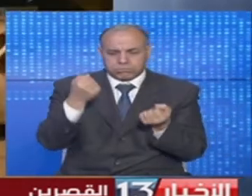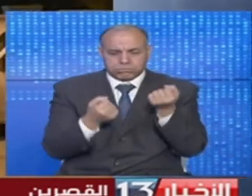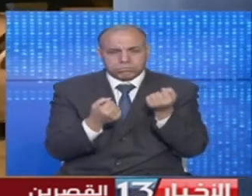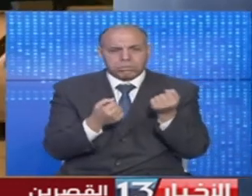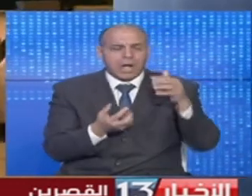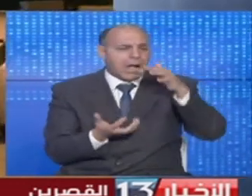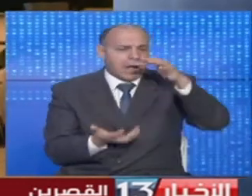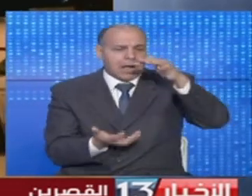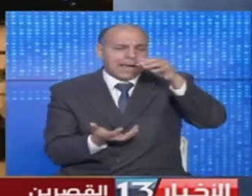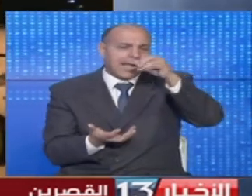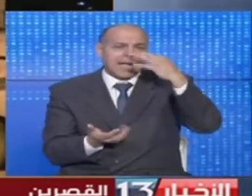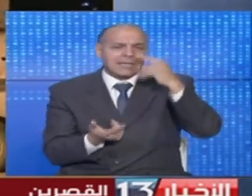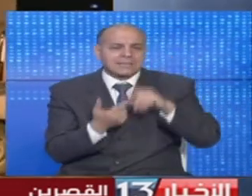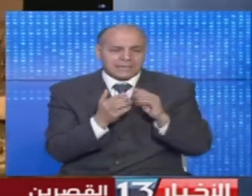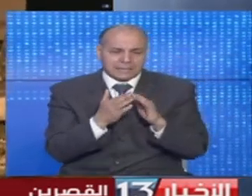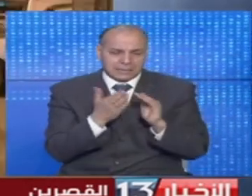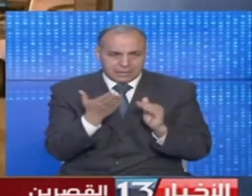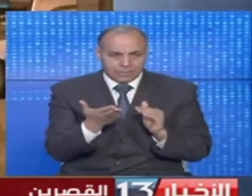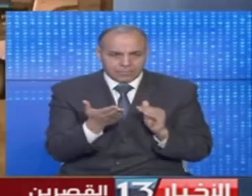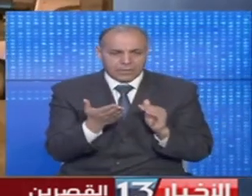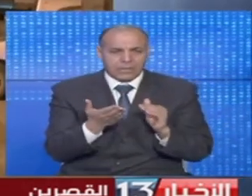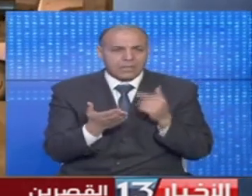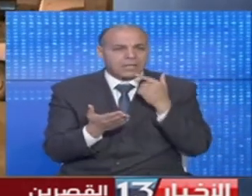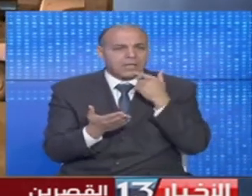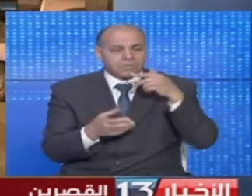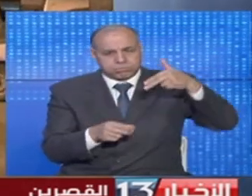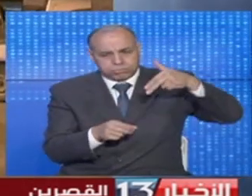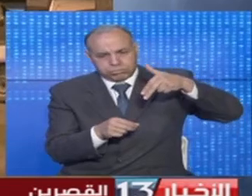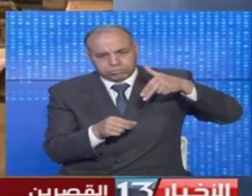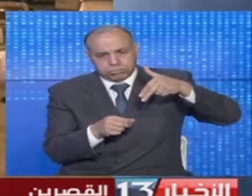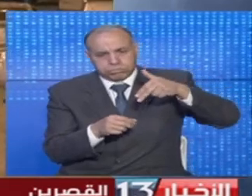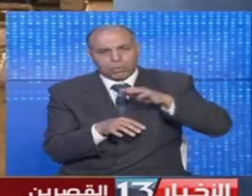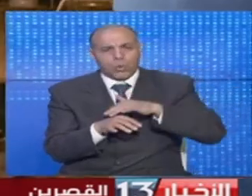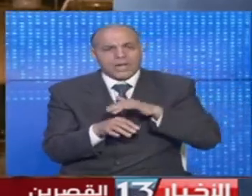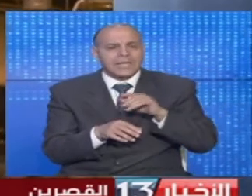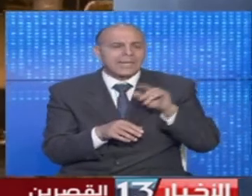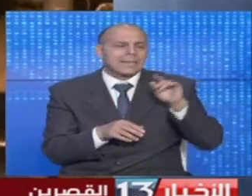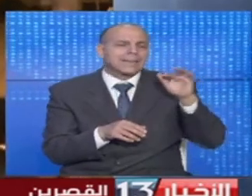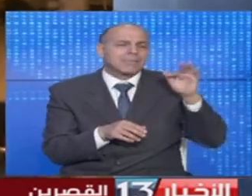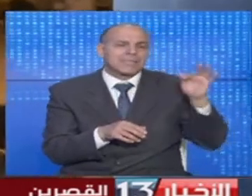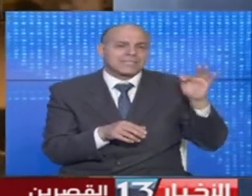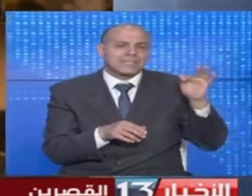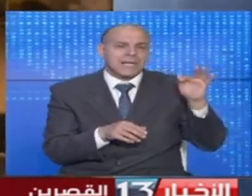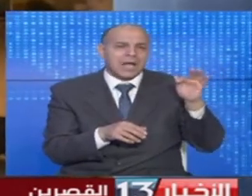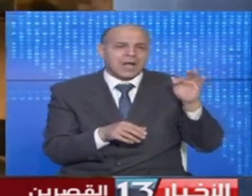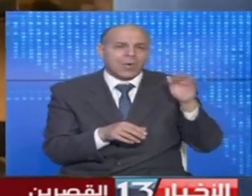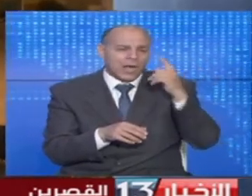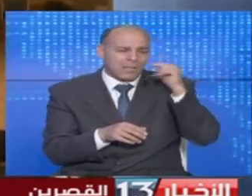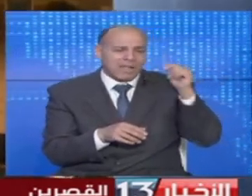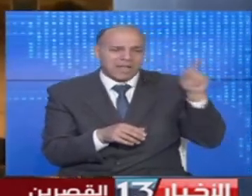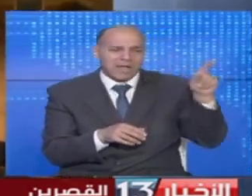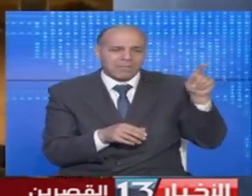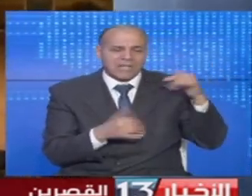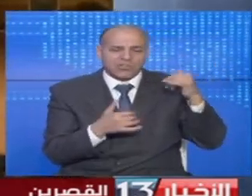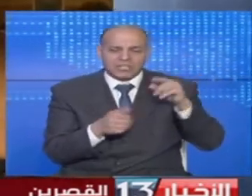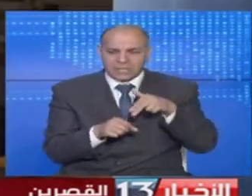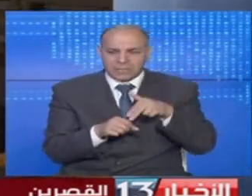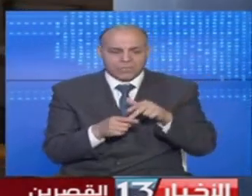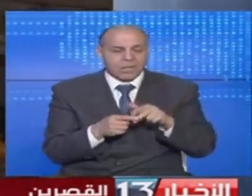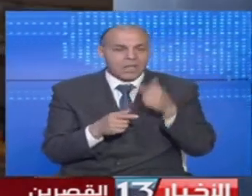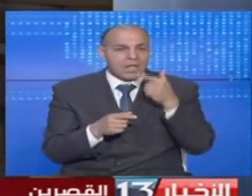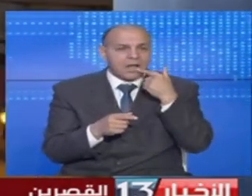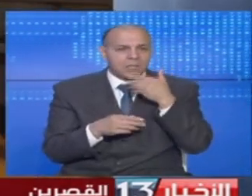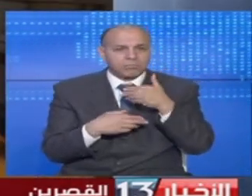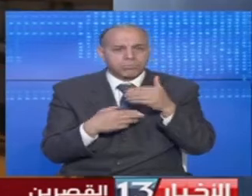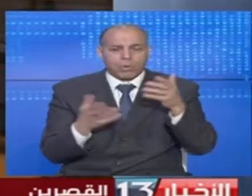محملة بقوارير الغاز المنزلية التي تم شحنها من ولايتي تبسة وعين البيضاء الجزائرية، وتم